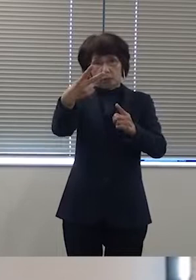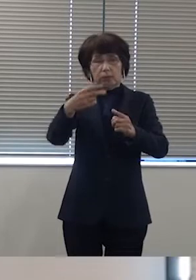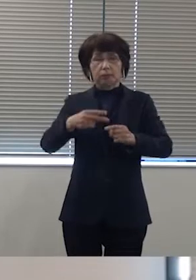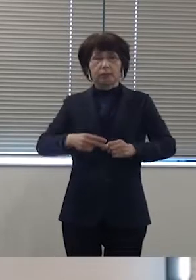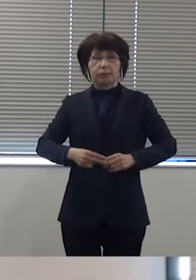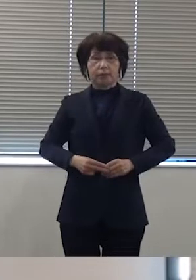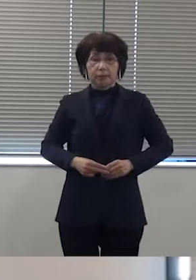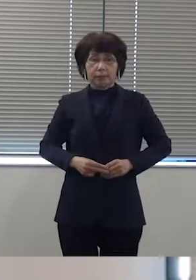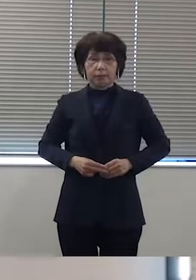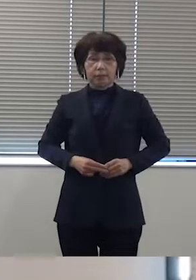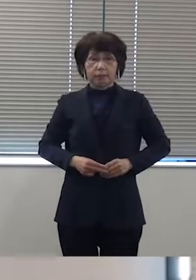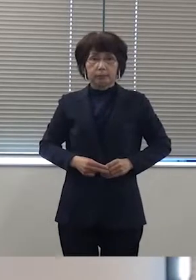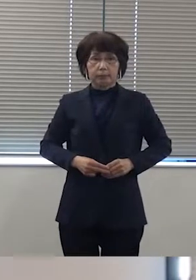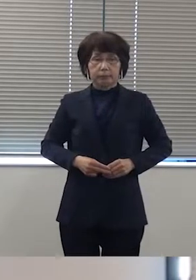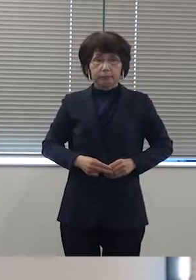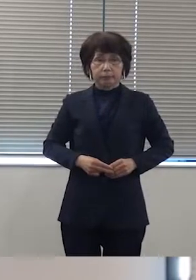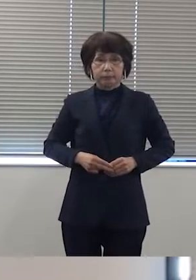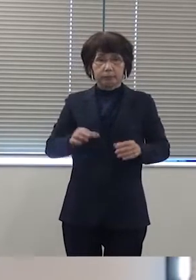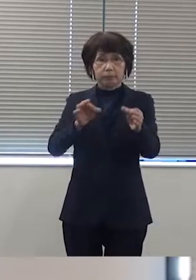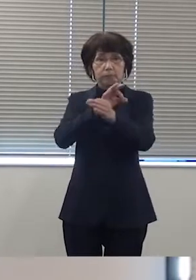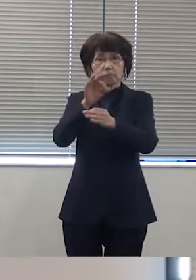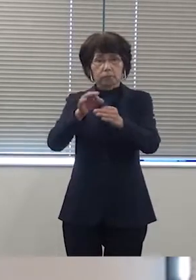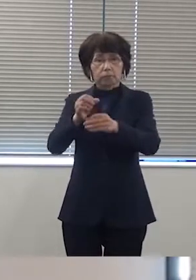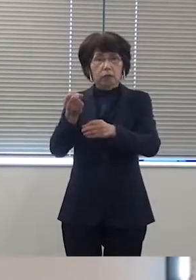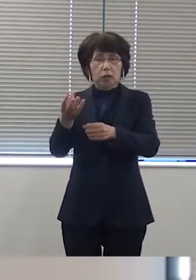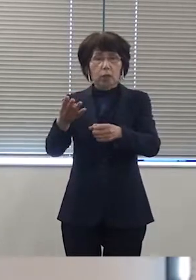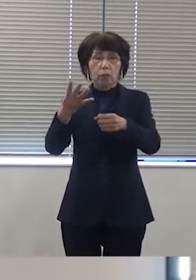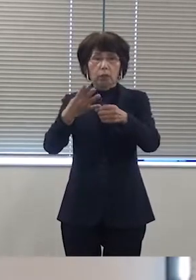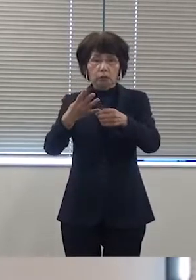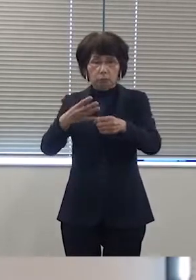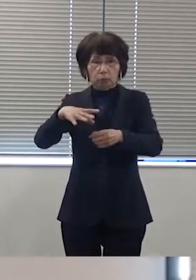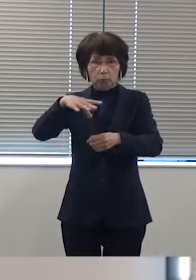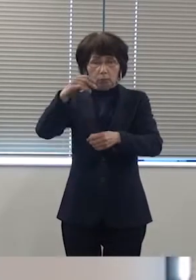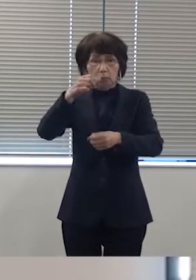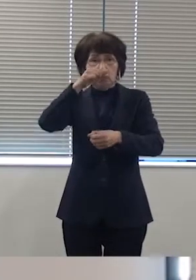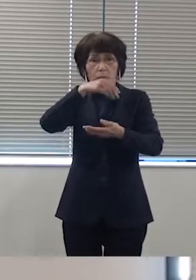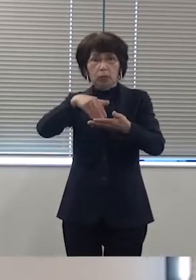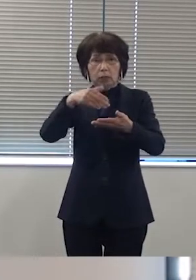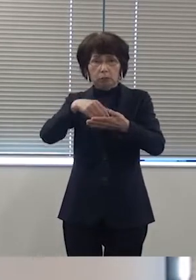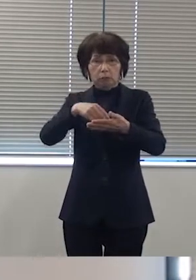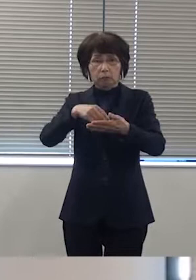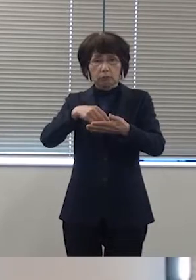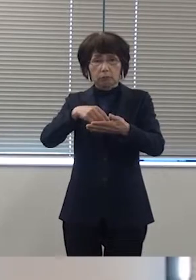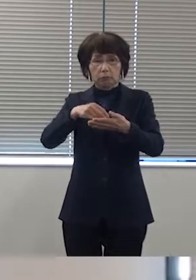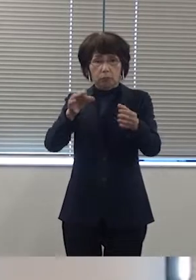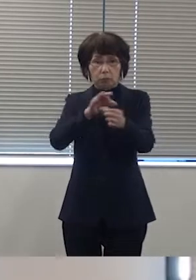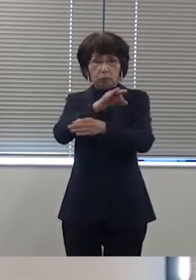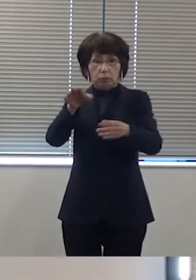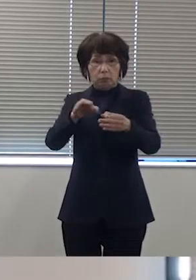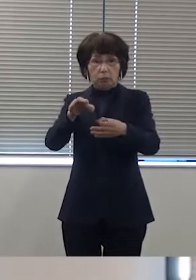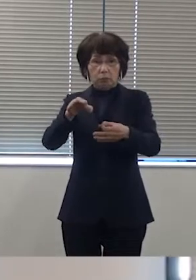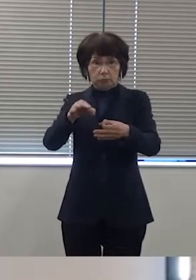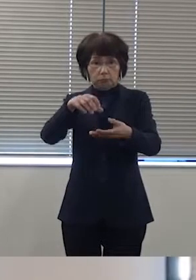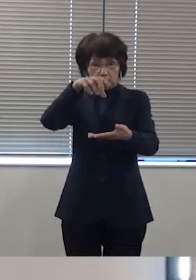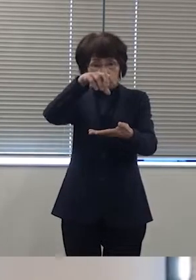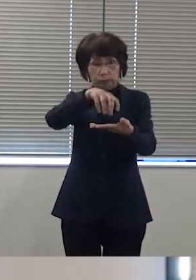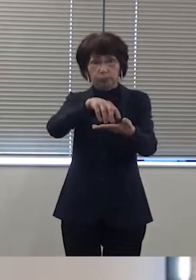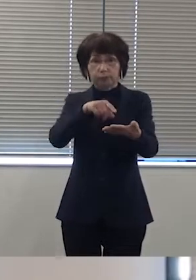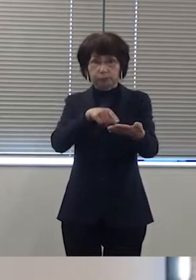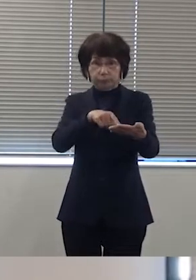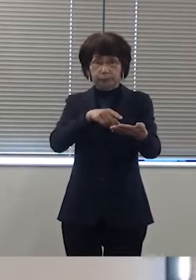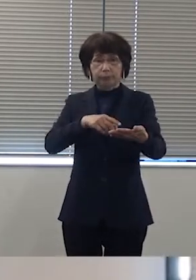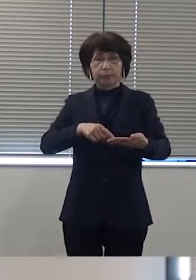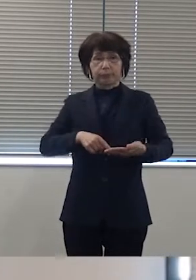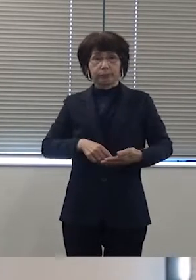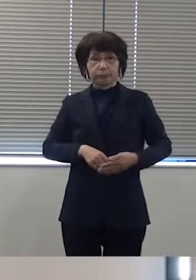ページに、財政行動、令和4年度当初予算の財政行動を、載せております